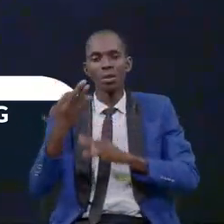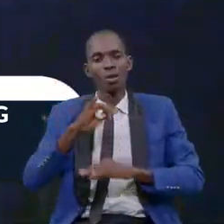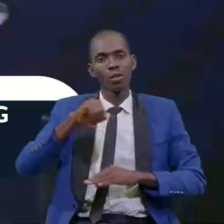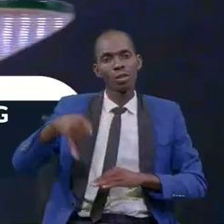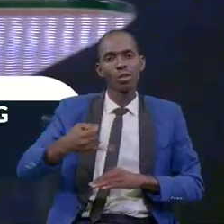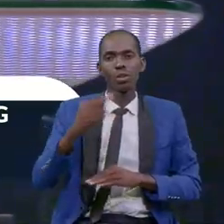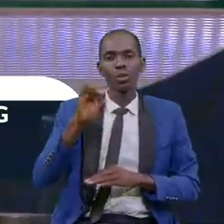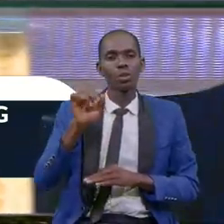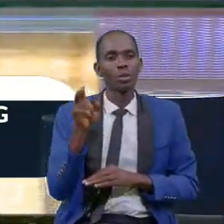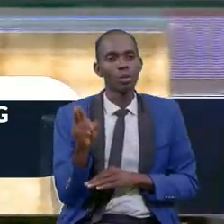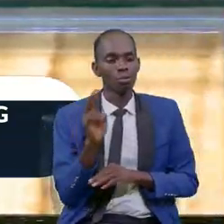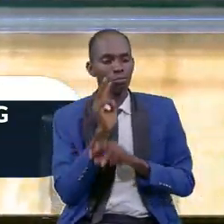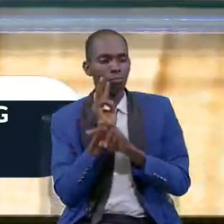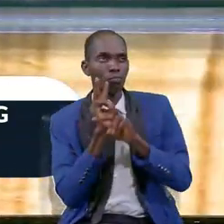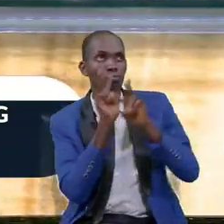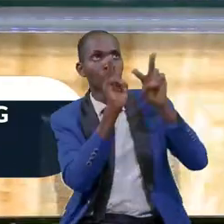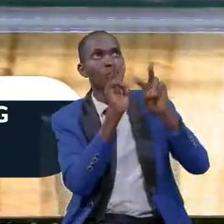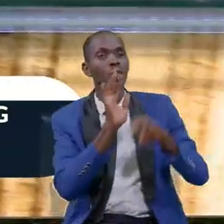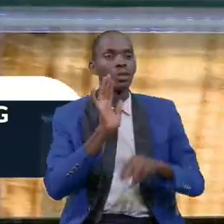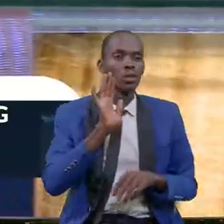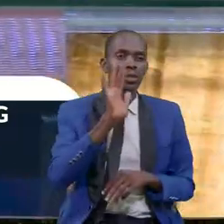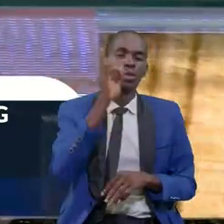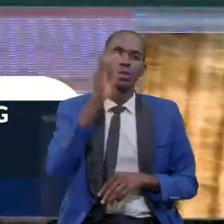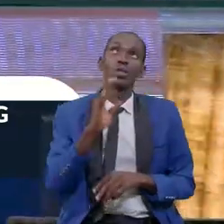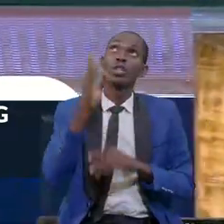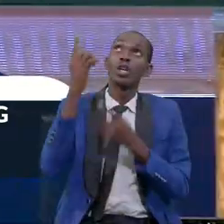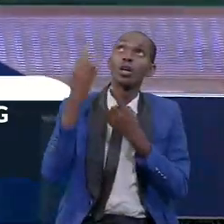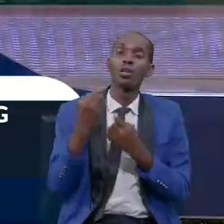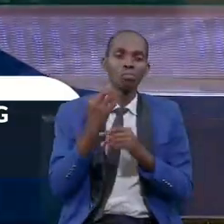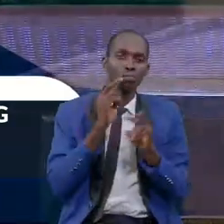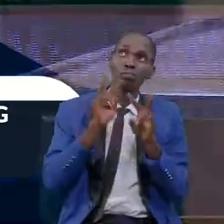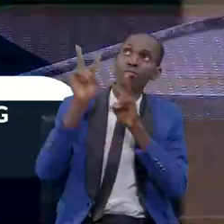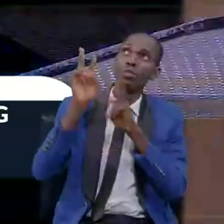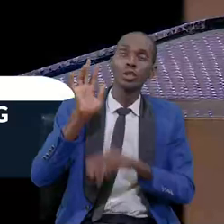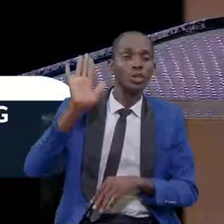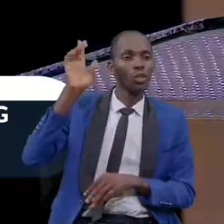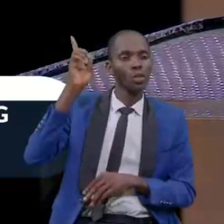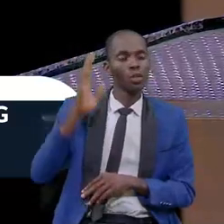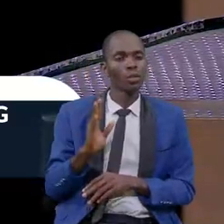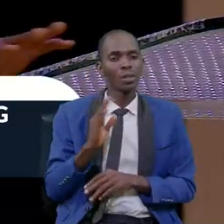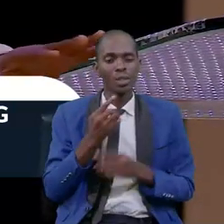voici votre Dieu. Votre Dieu.